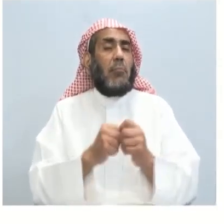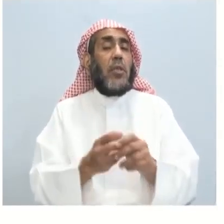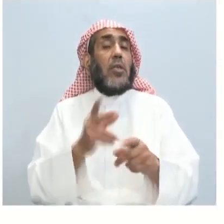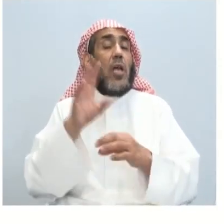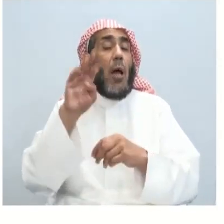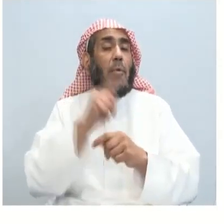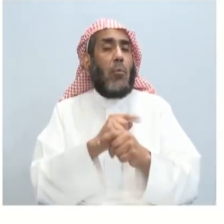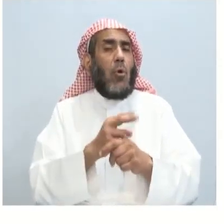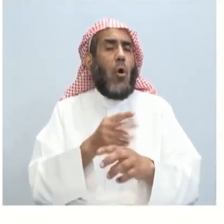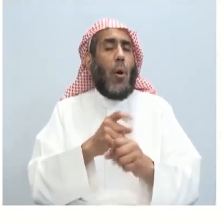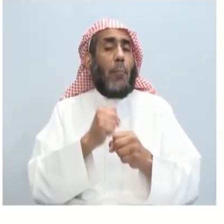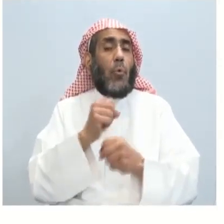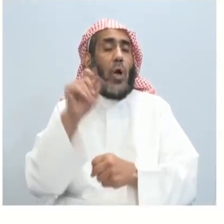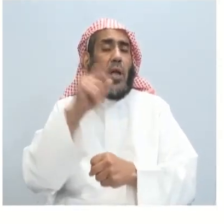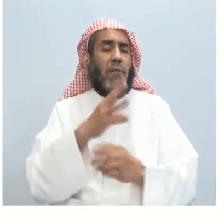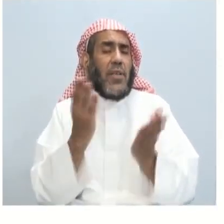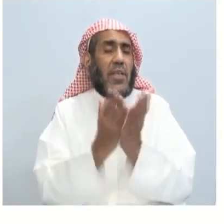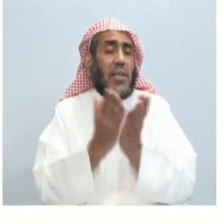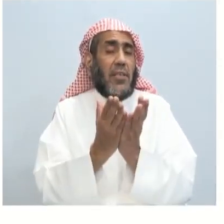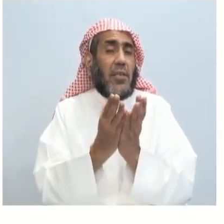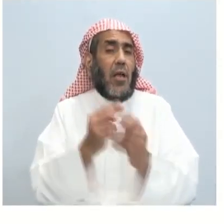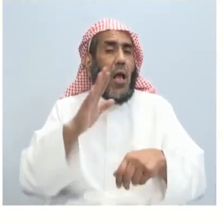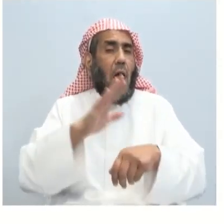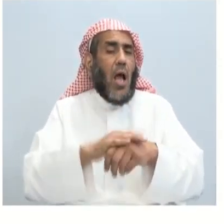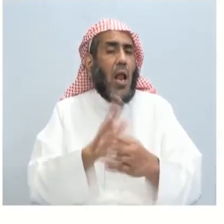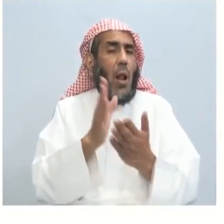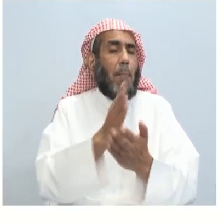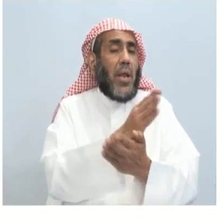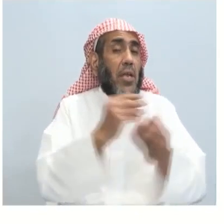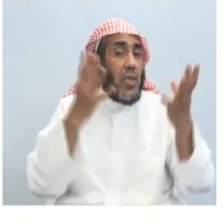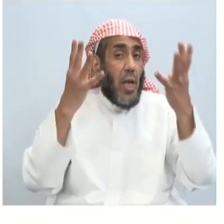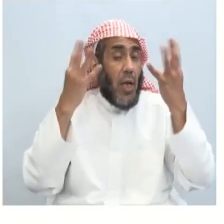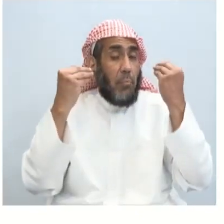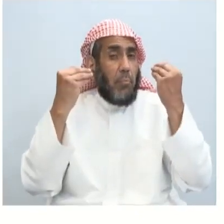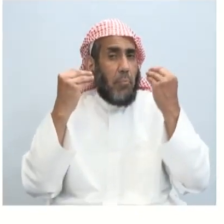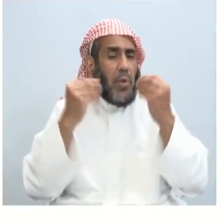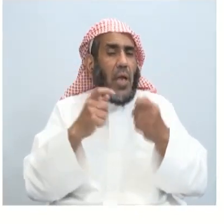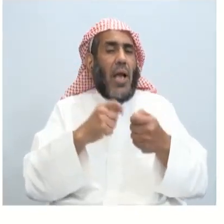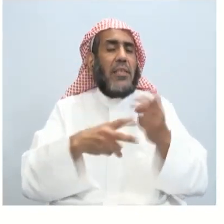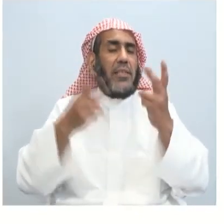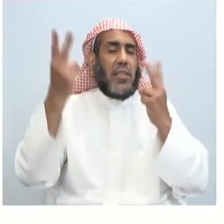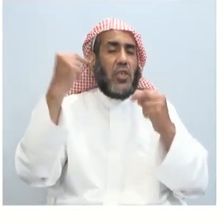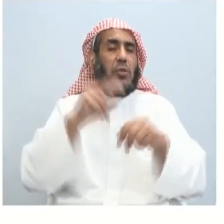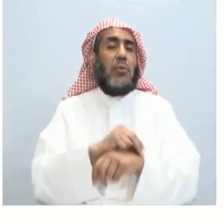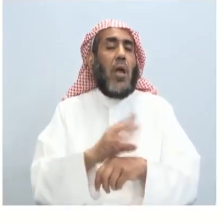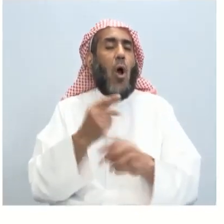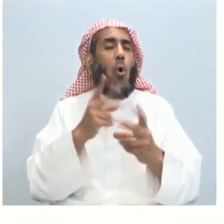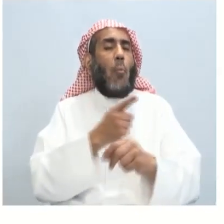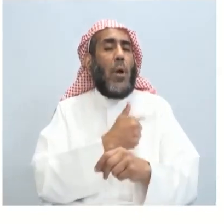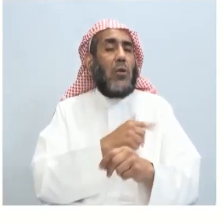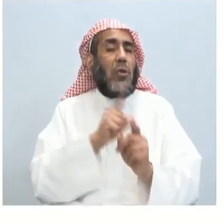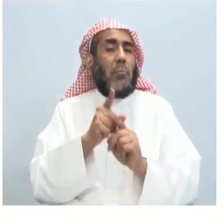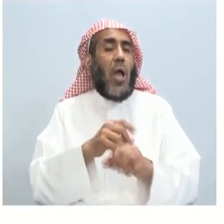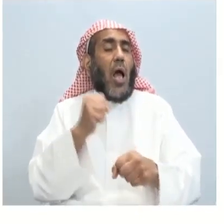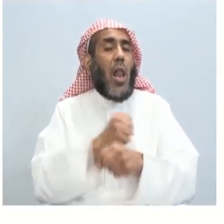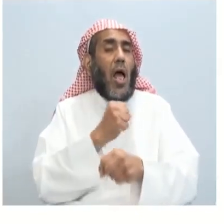جابر ابن حيان في دراسته على المنهج العلمي التجريبي او ما يسميه